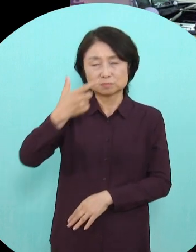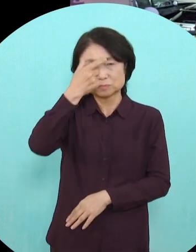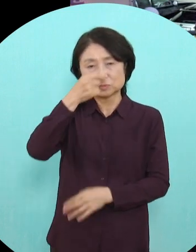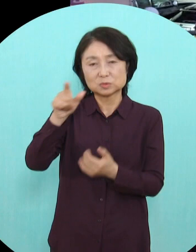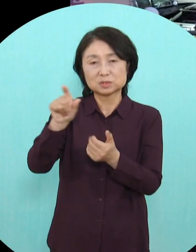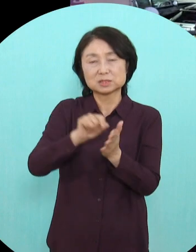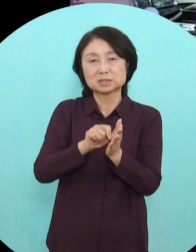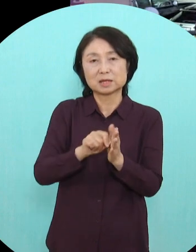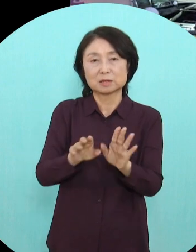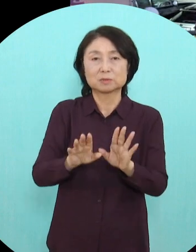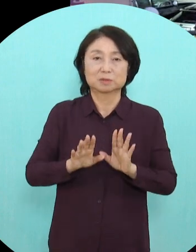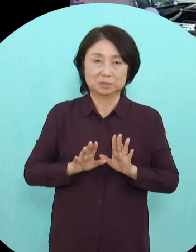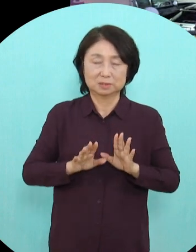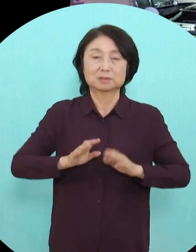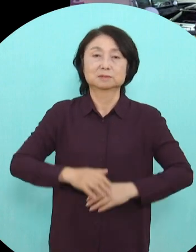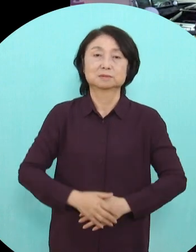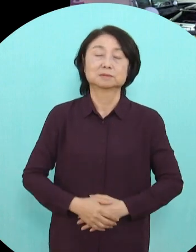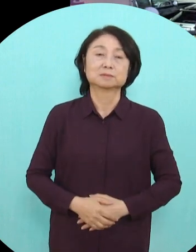の被害が出ました。